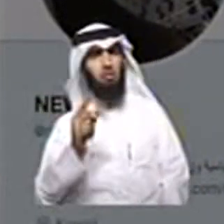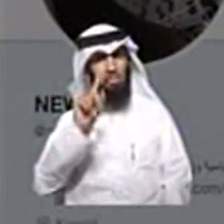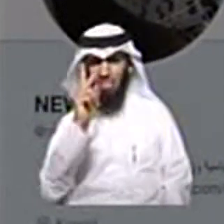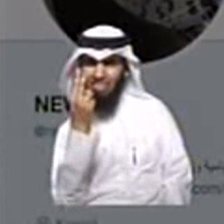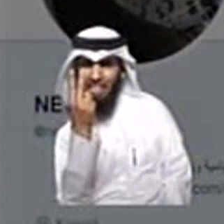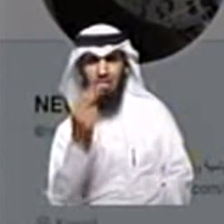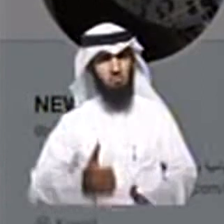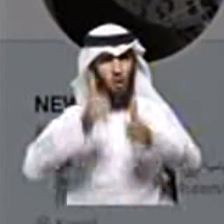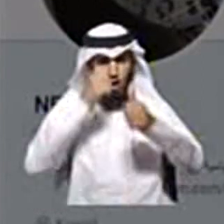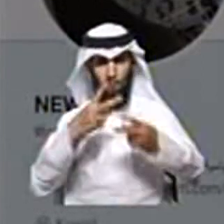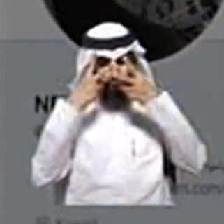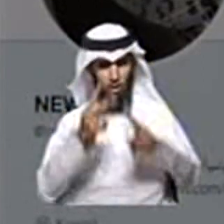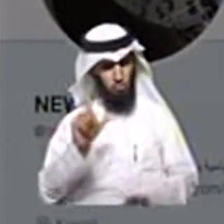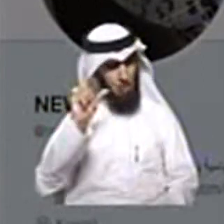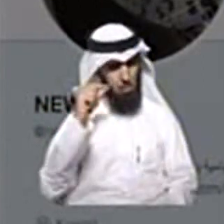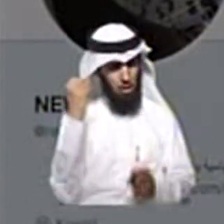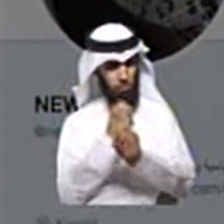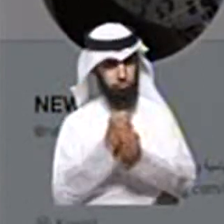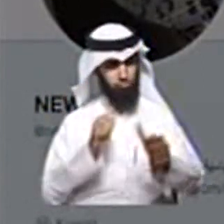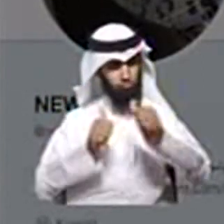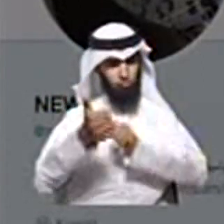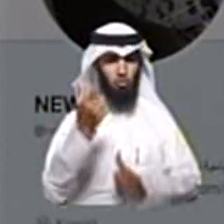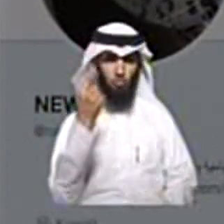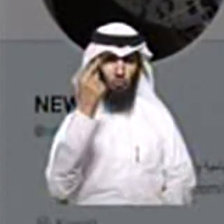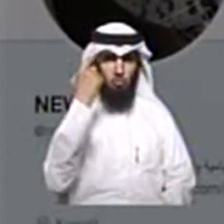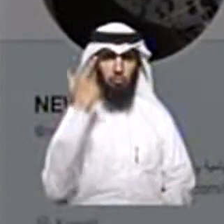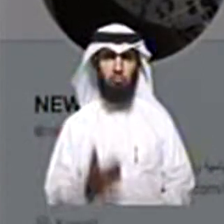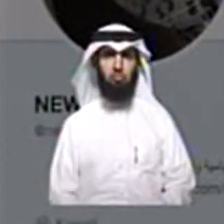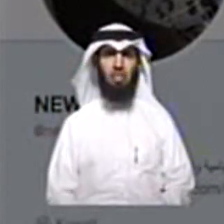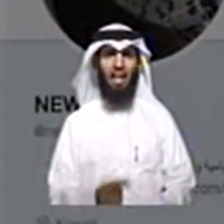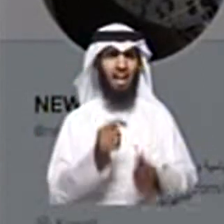كبداية موسم، علما بأني صاحب الرقم القياسي الكويتي ب